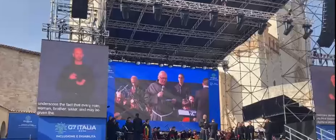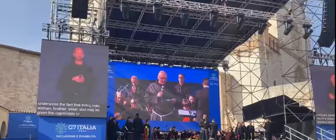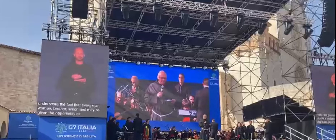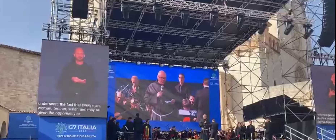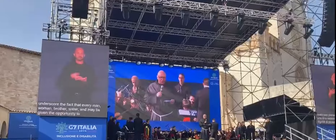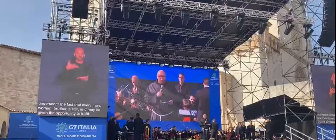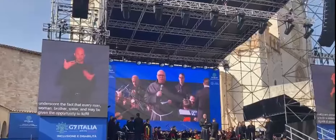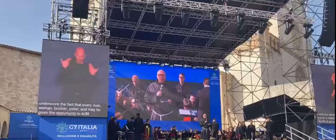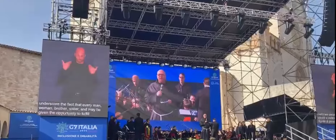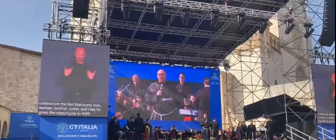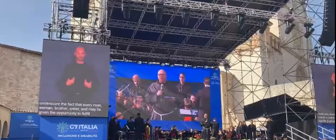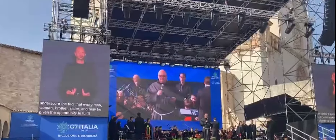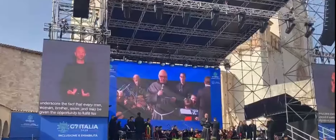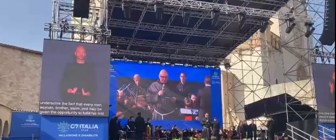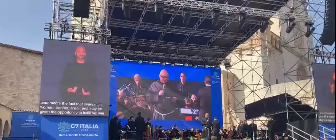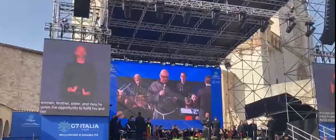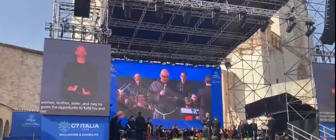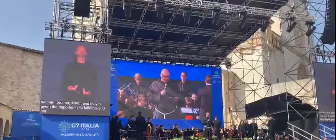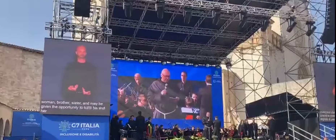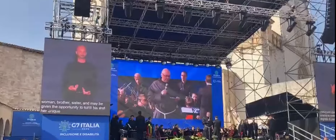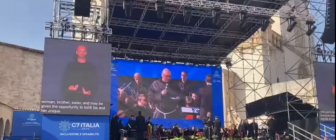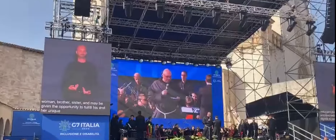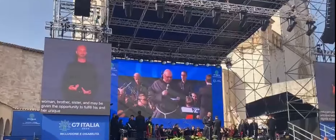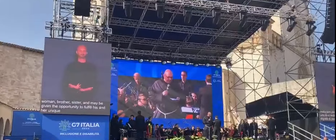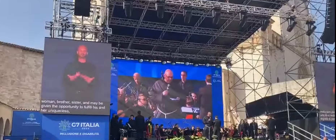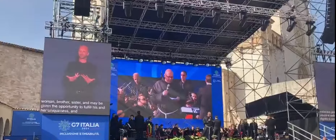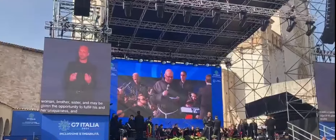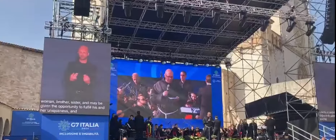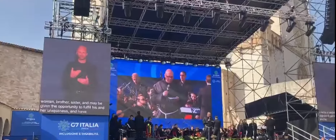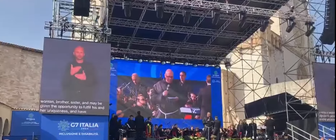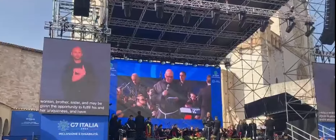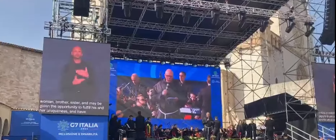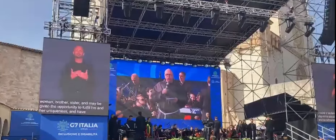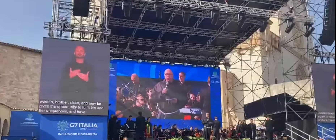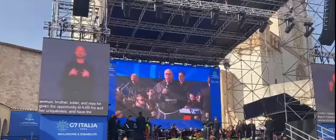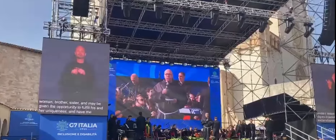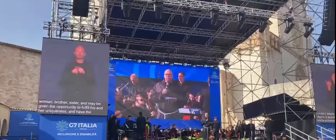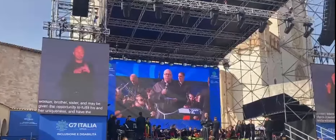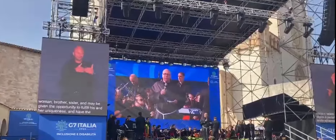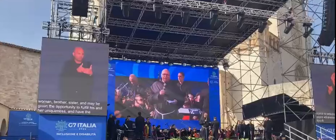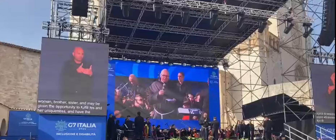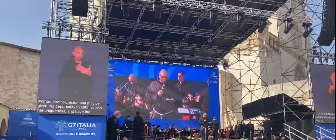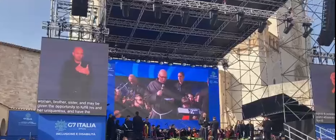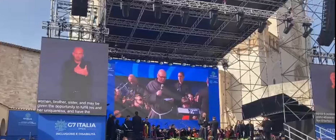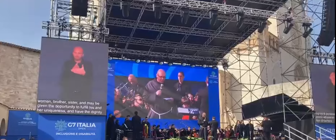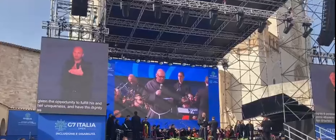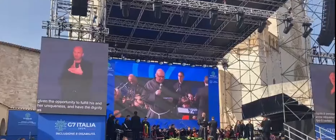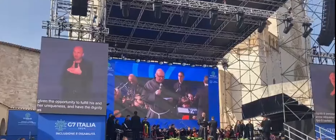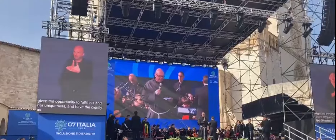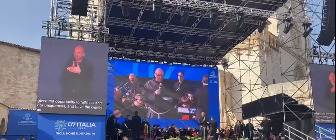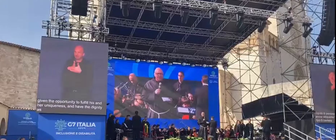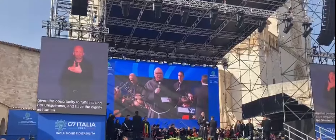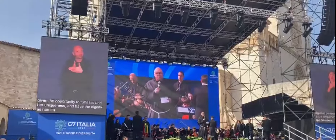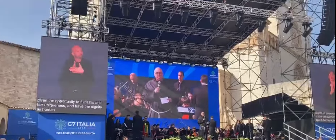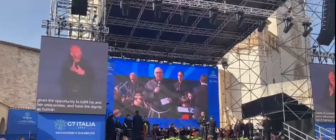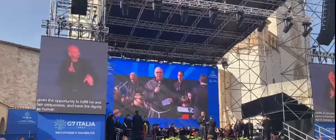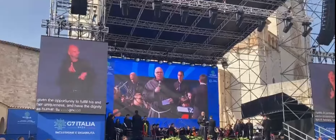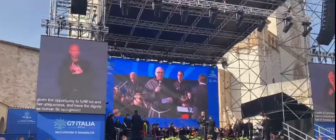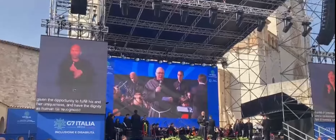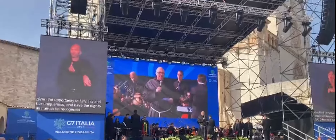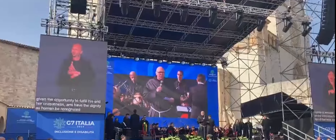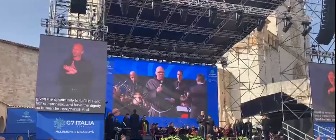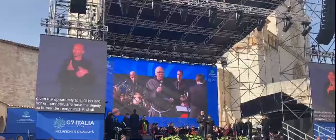anche attraverso l'eliminazione di ogni tipo di barriera. Non solo le barriere architettoniche, ma anche